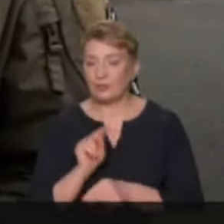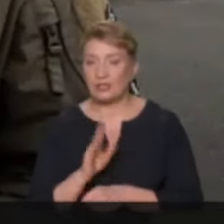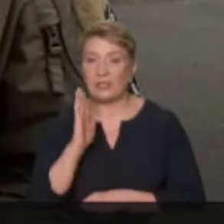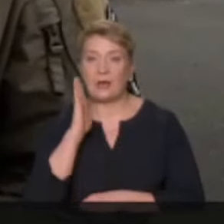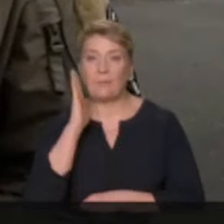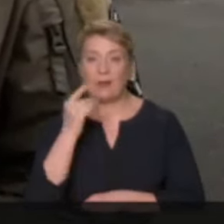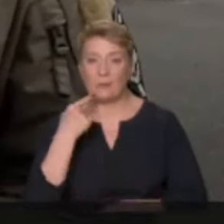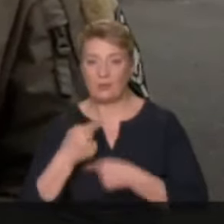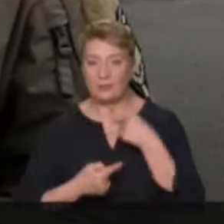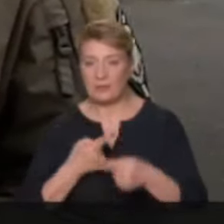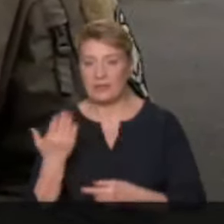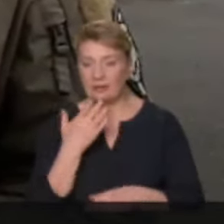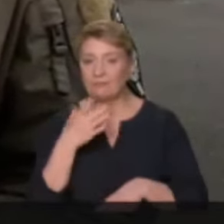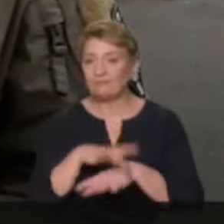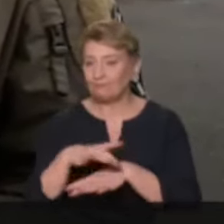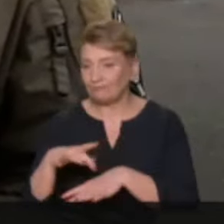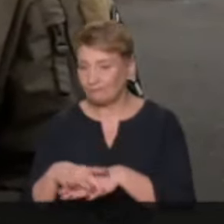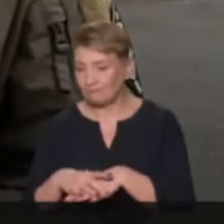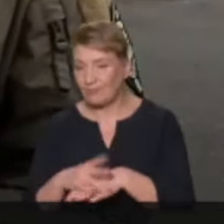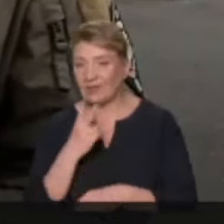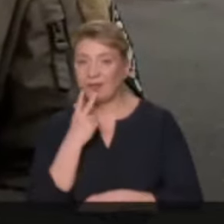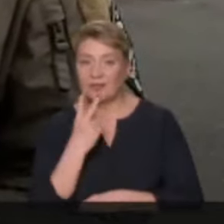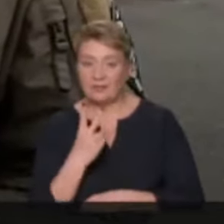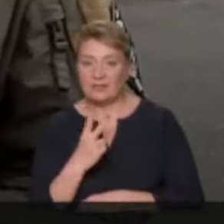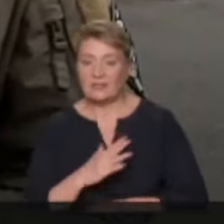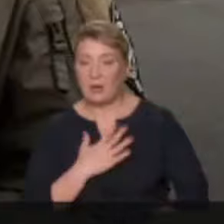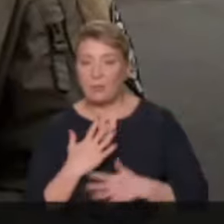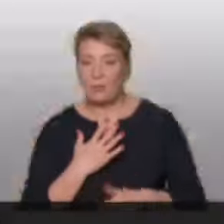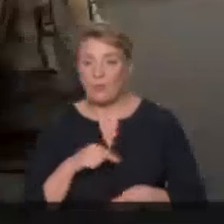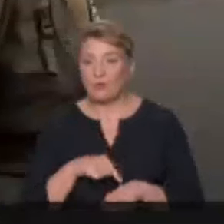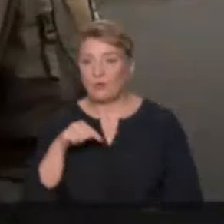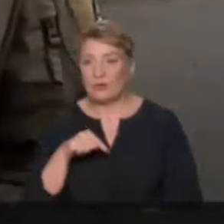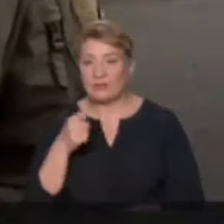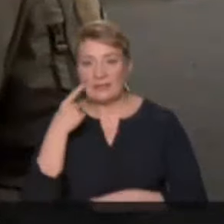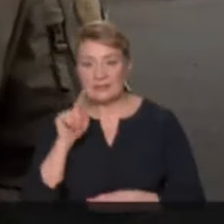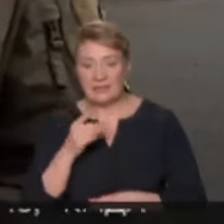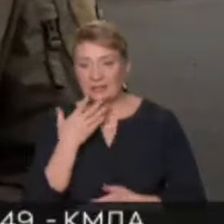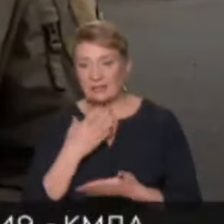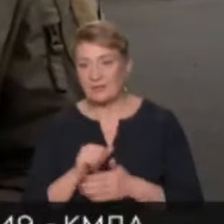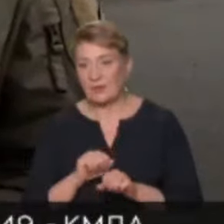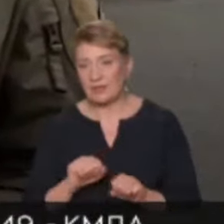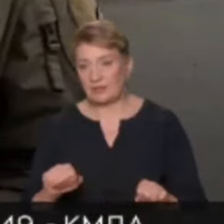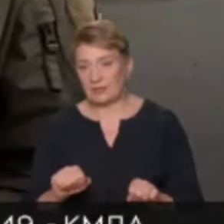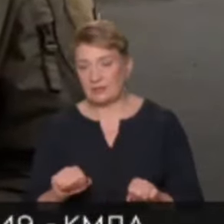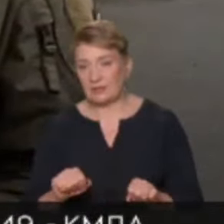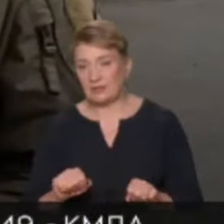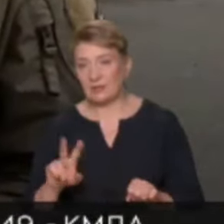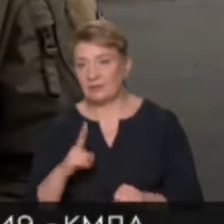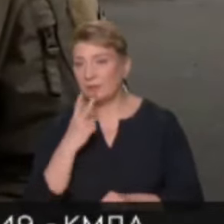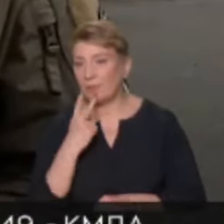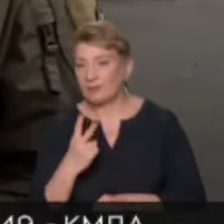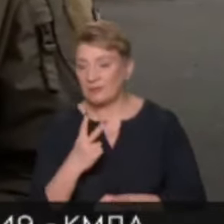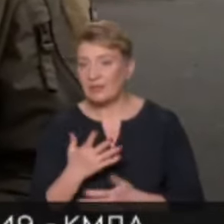бачити, дивитися, мотивуватись, ну, як мінімум, знати своїх героїв. Щоб зазирнути і подивитися більш